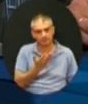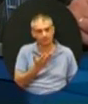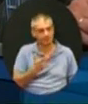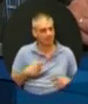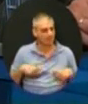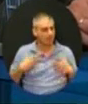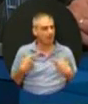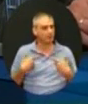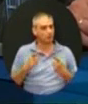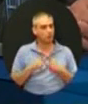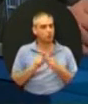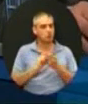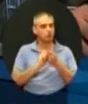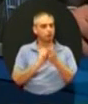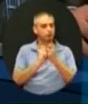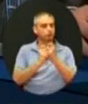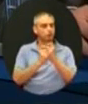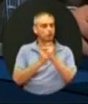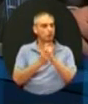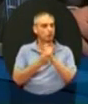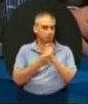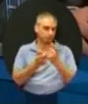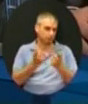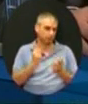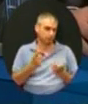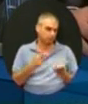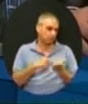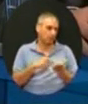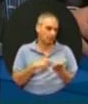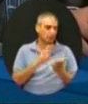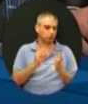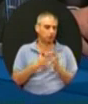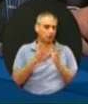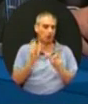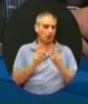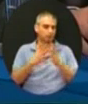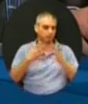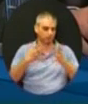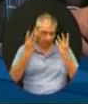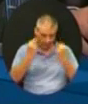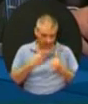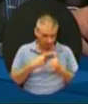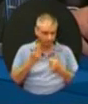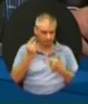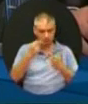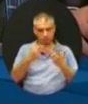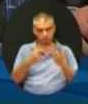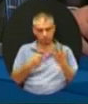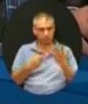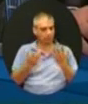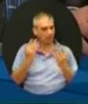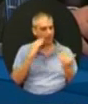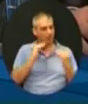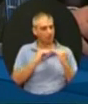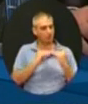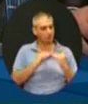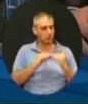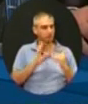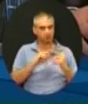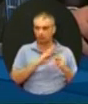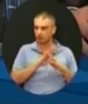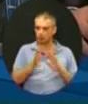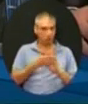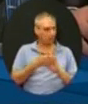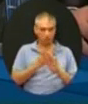החיים מזמנים שינויים שהם שינויים מתבקשים בגלל שיש גידול באוכלוסייה החרדית בגלל שיש כל מיני אז ההתאמות האלה צריכות להיות לכל